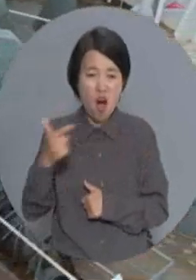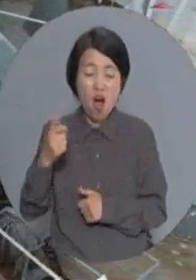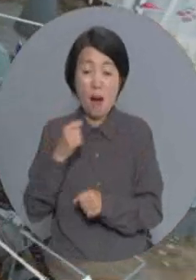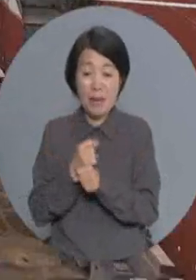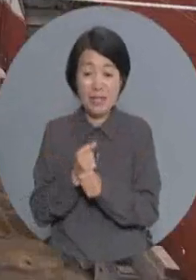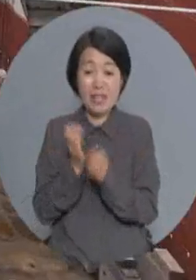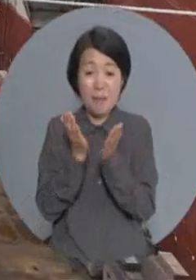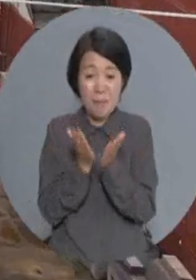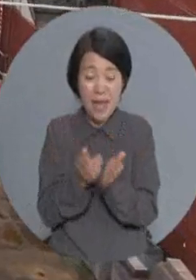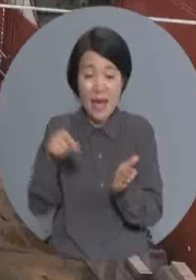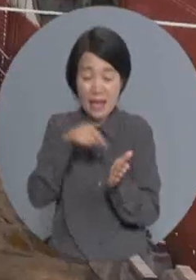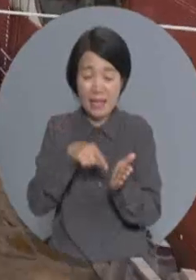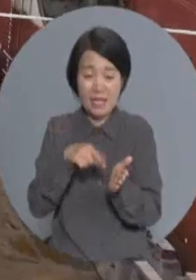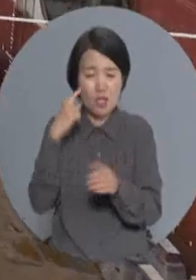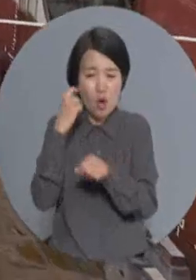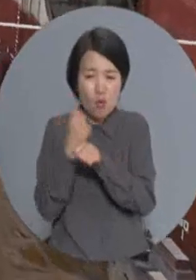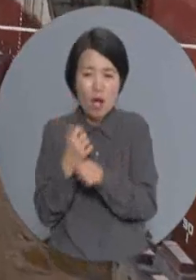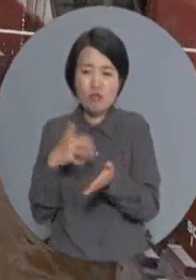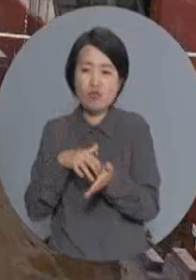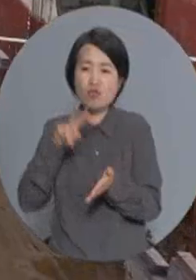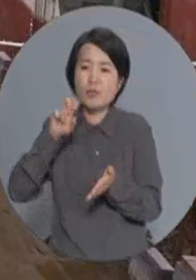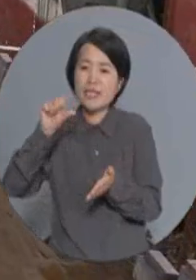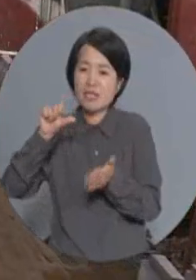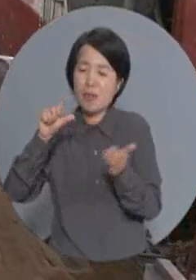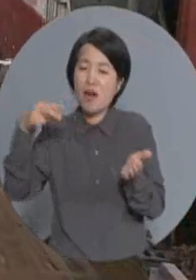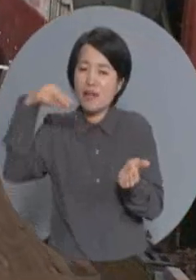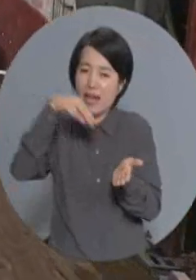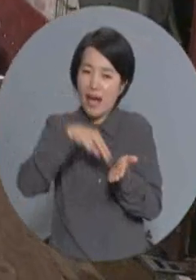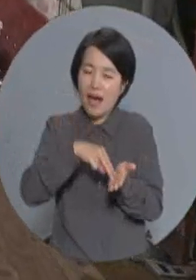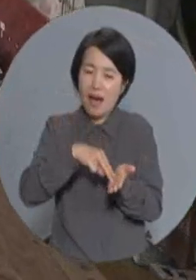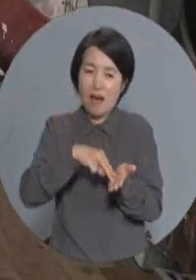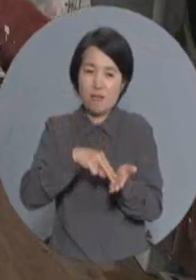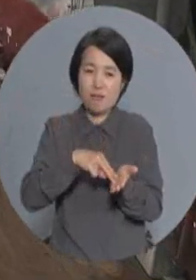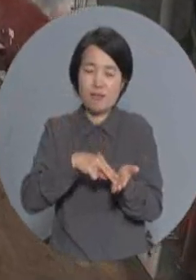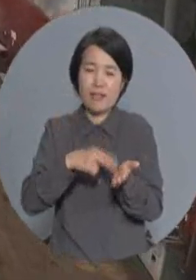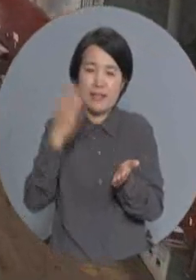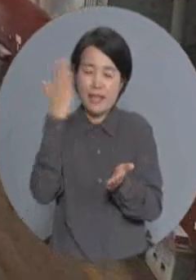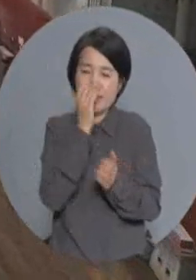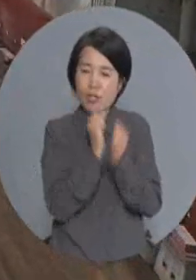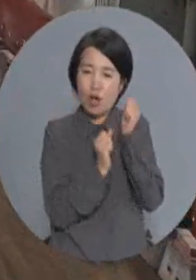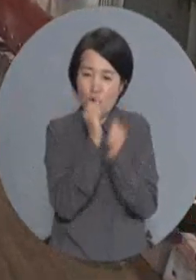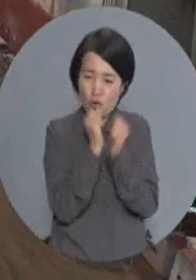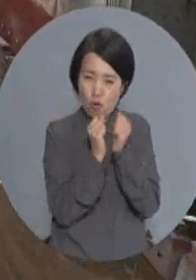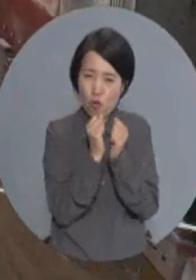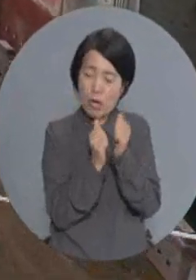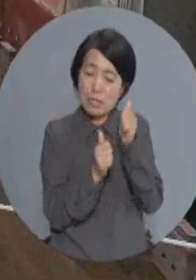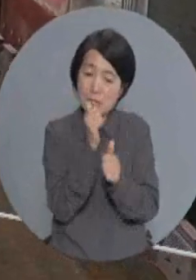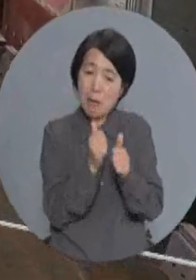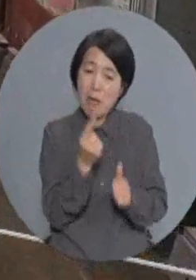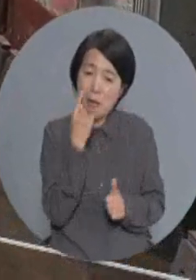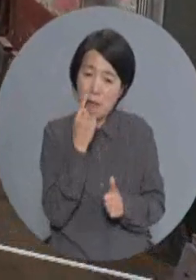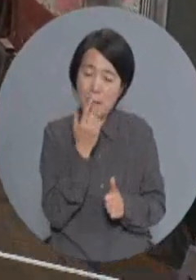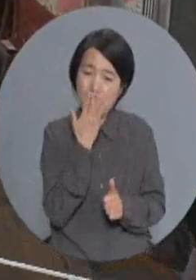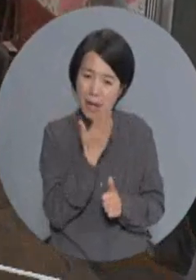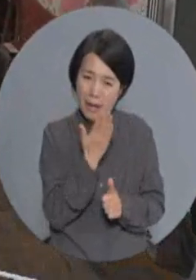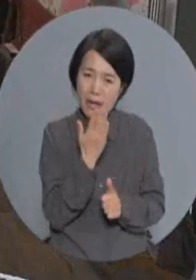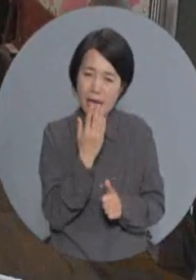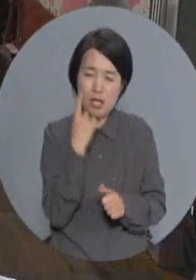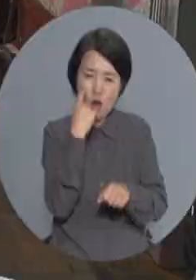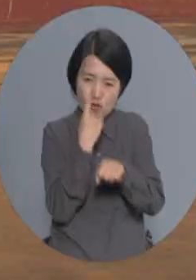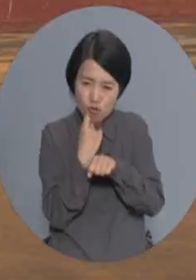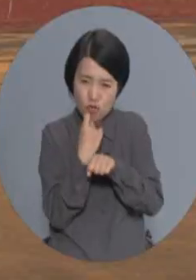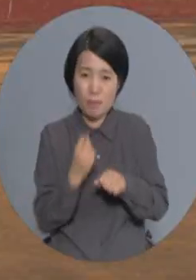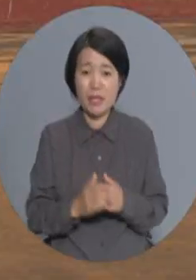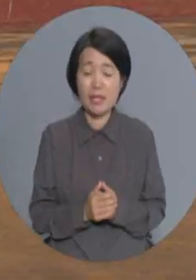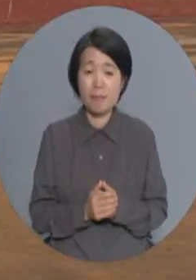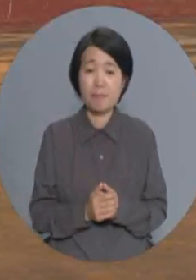베드는 연구원 등 25명을 태우고 다양한 친환경 연료 추진 시스템에 실증 작업을 수행할 예정입니다